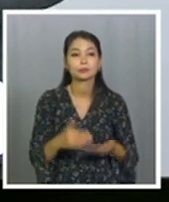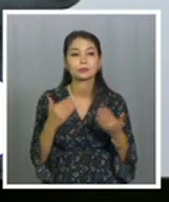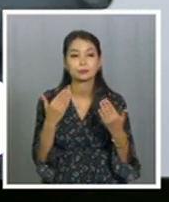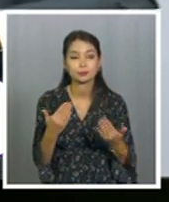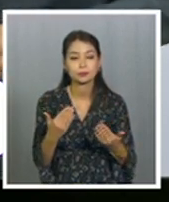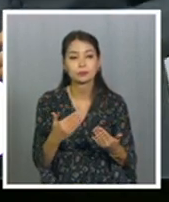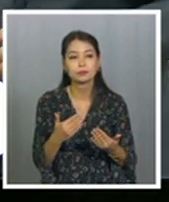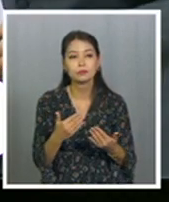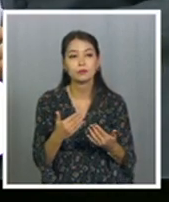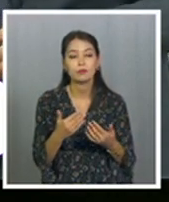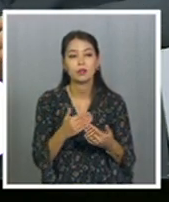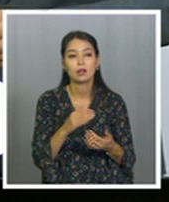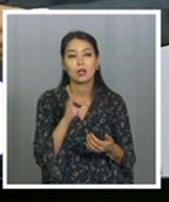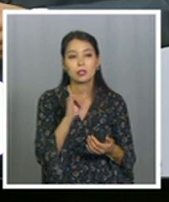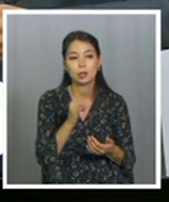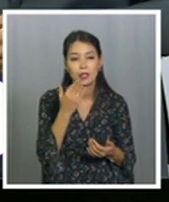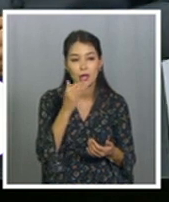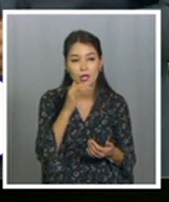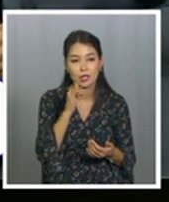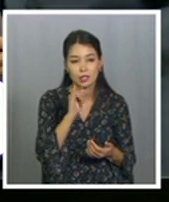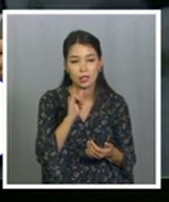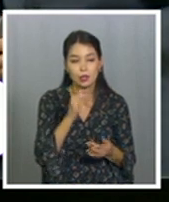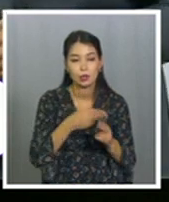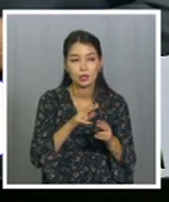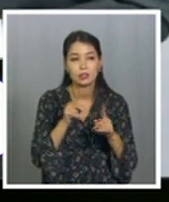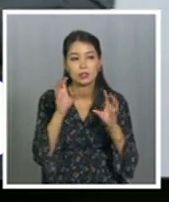күшінің өзгеру заңдылықтарын жазып көрейік міне.